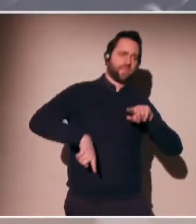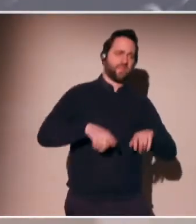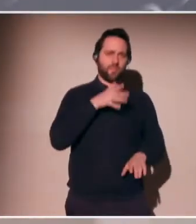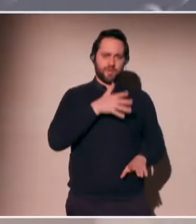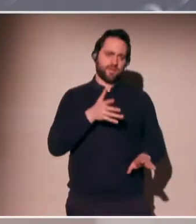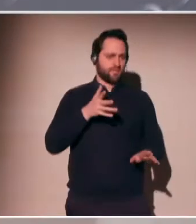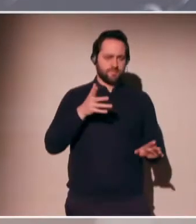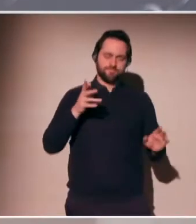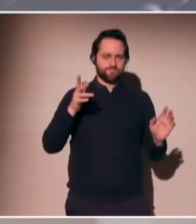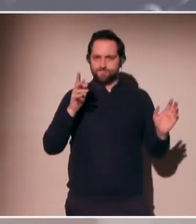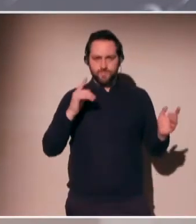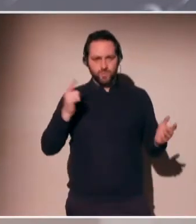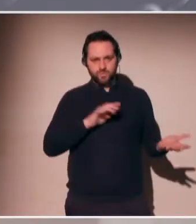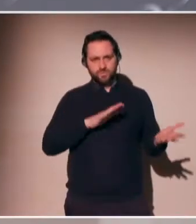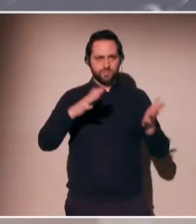d'accord.